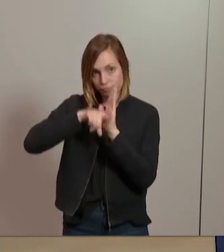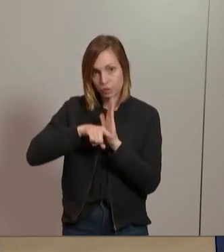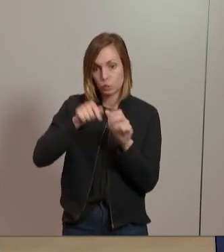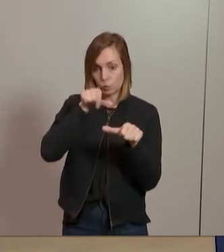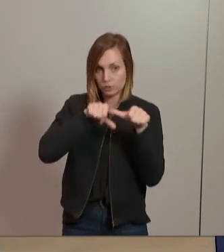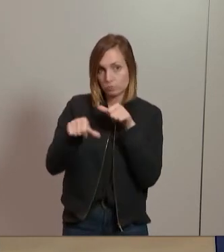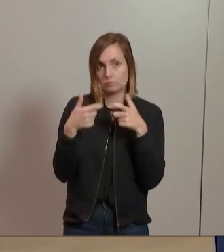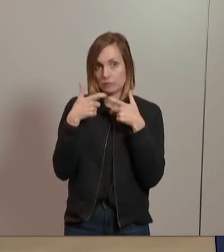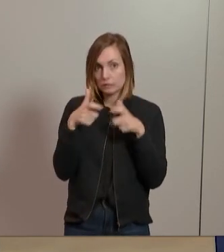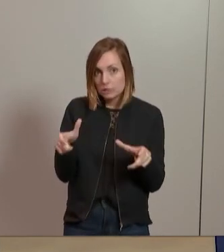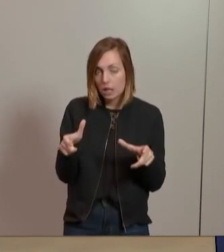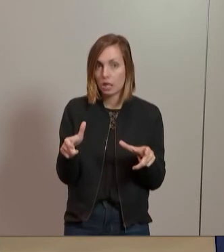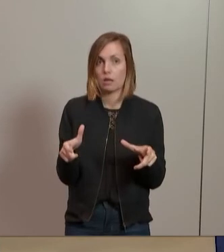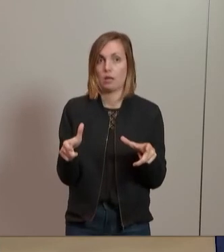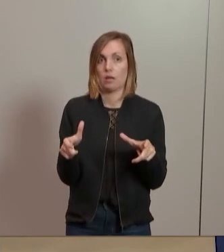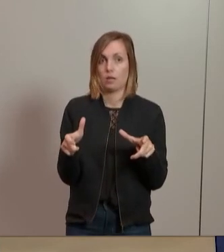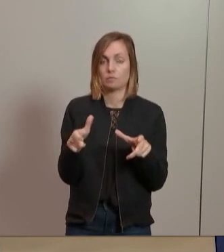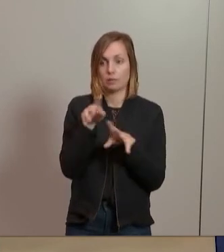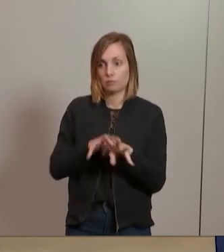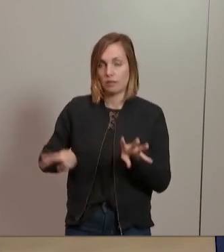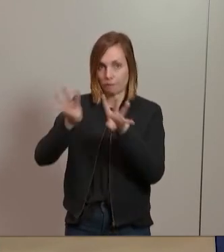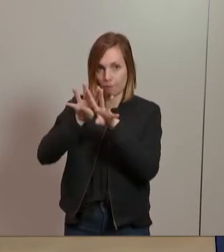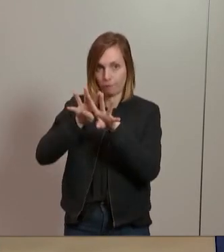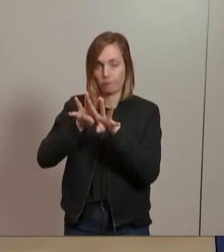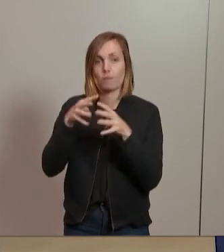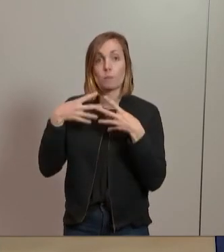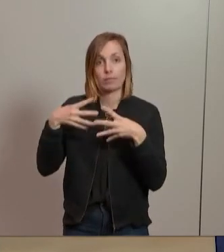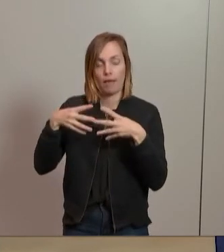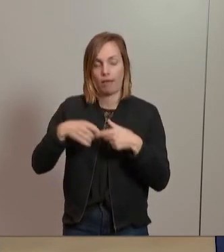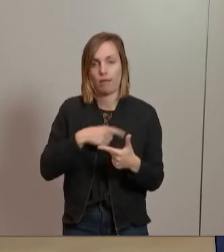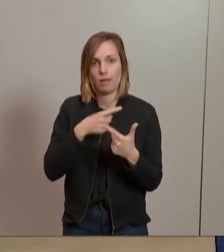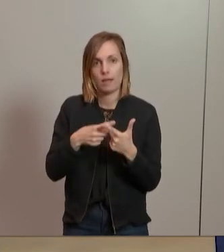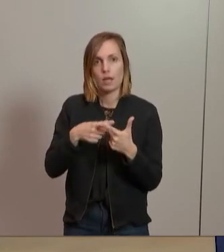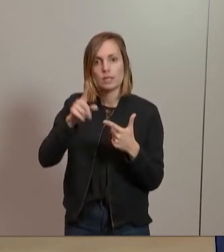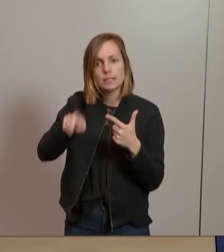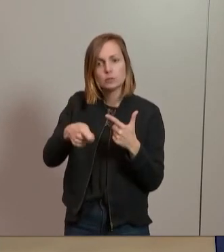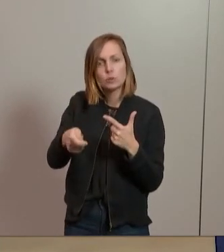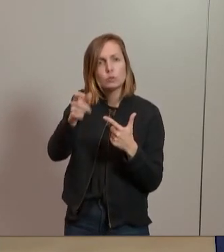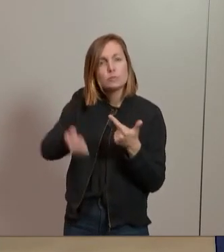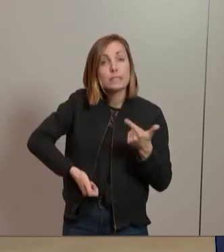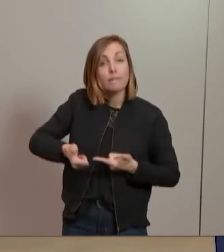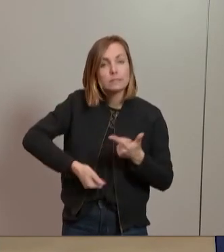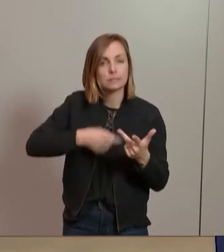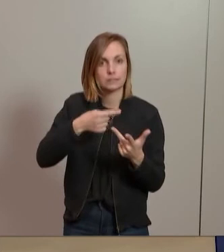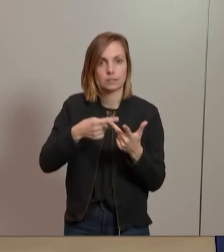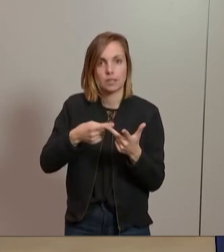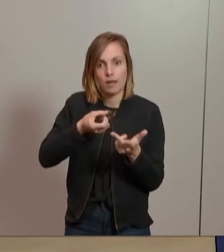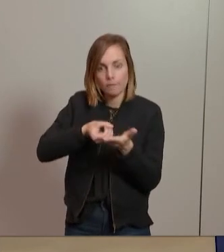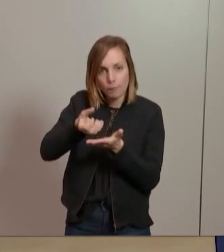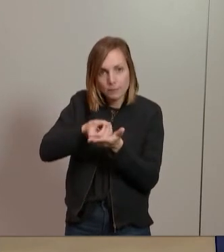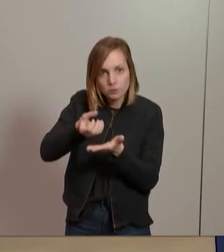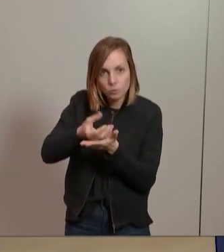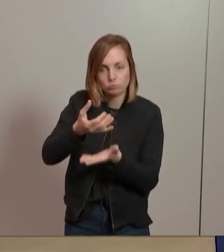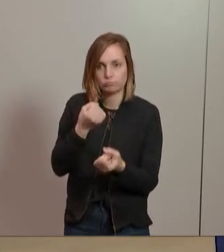conditions d'accès et d'usage au portail de la CAF, la nature du service, la saisie et la transmission des données